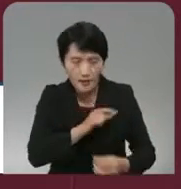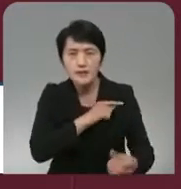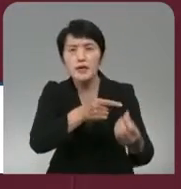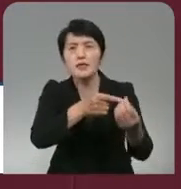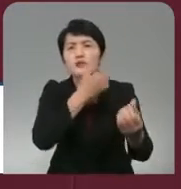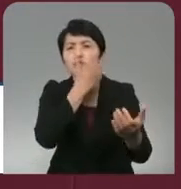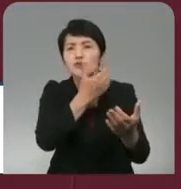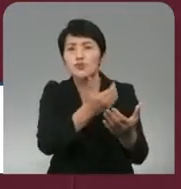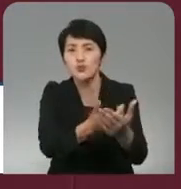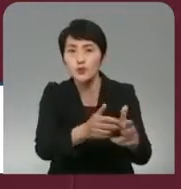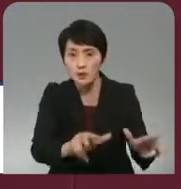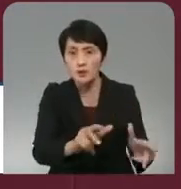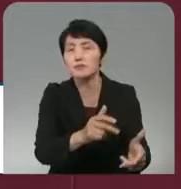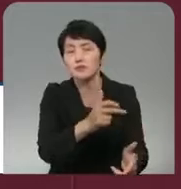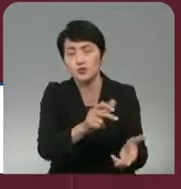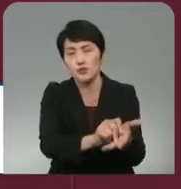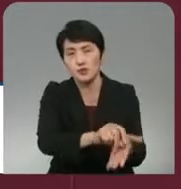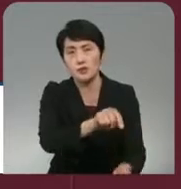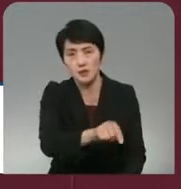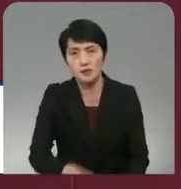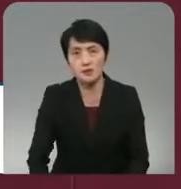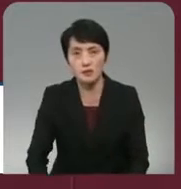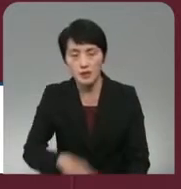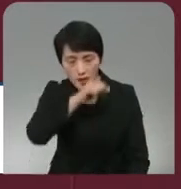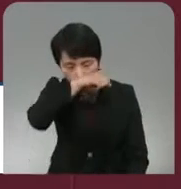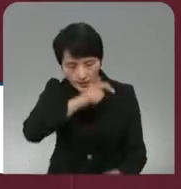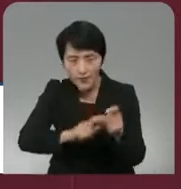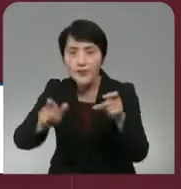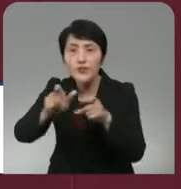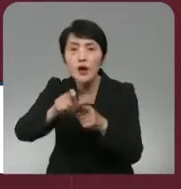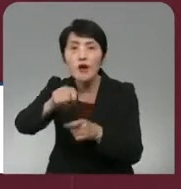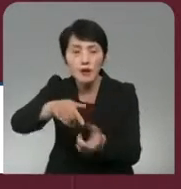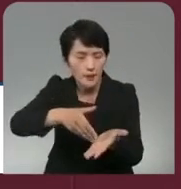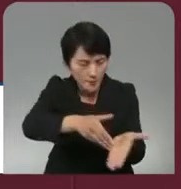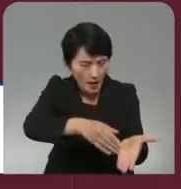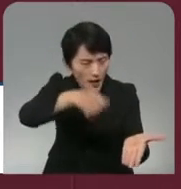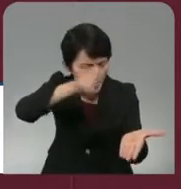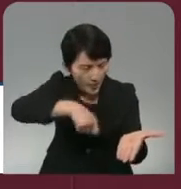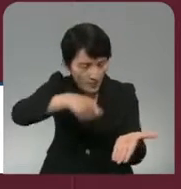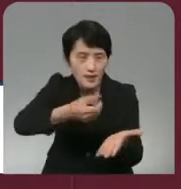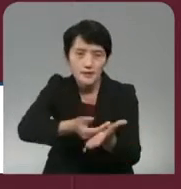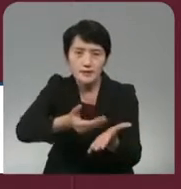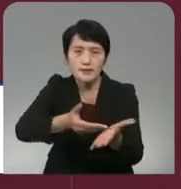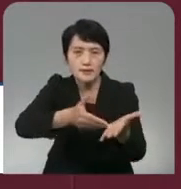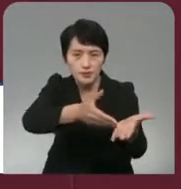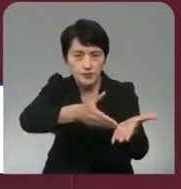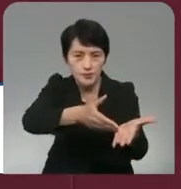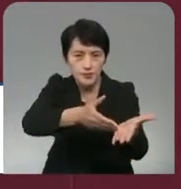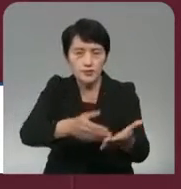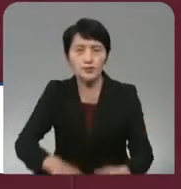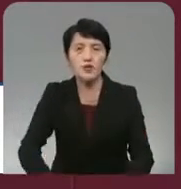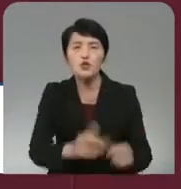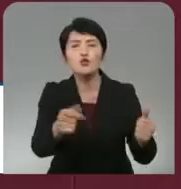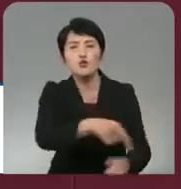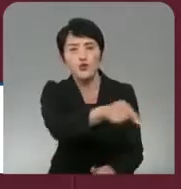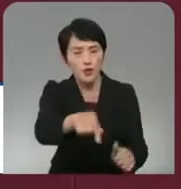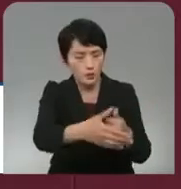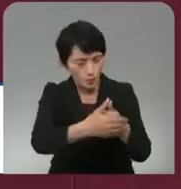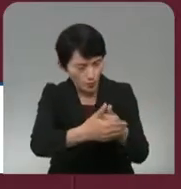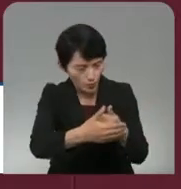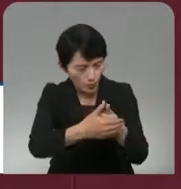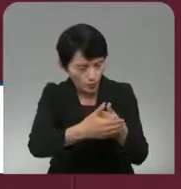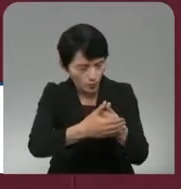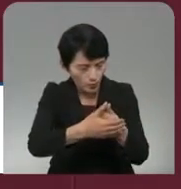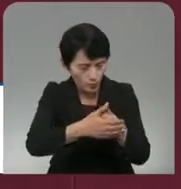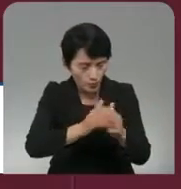парламентариями президент заявил что поддержка всех политических партий как никогда необходимы для